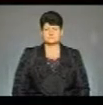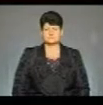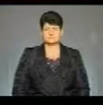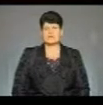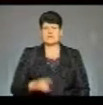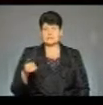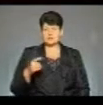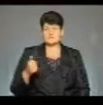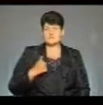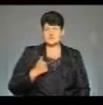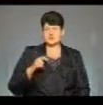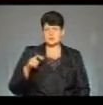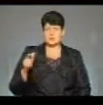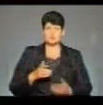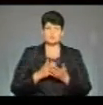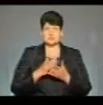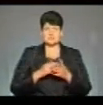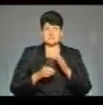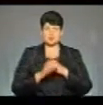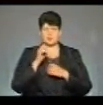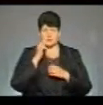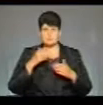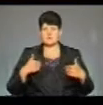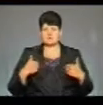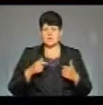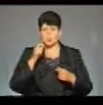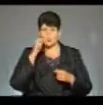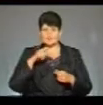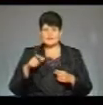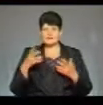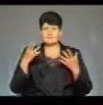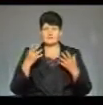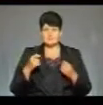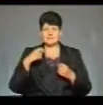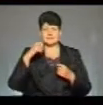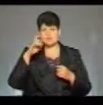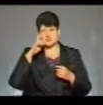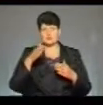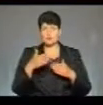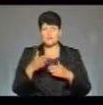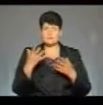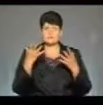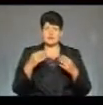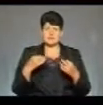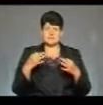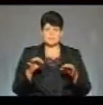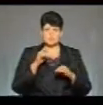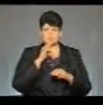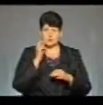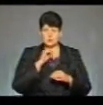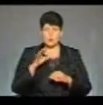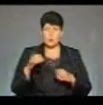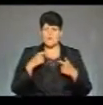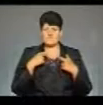Тернопільські військові, які служать на сході України, привітали українців з Днем державного прапора та Днем незалежності України.